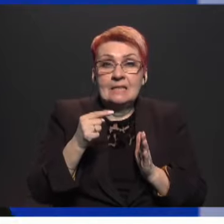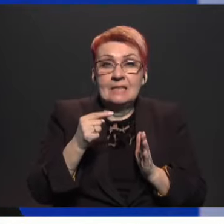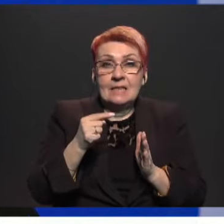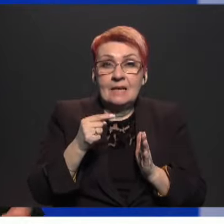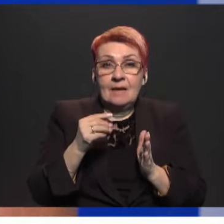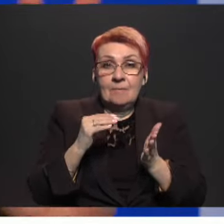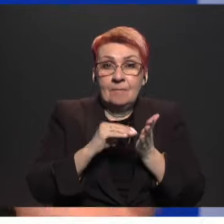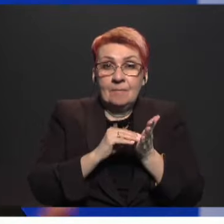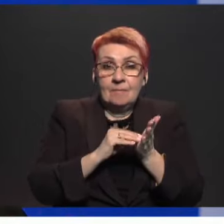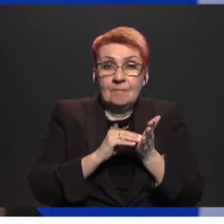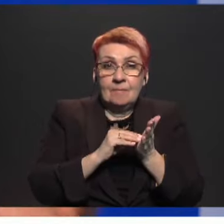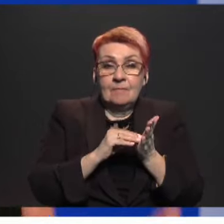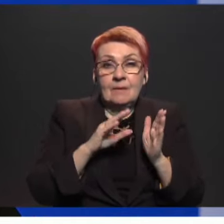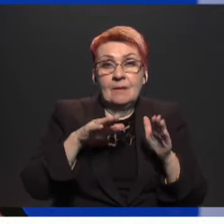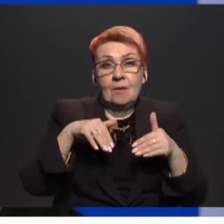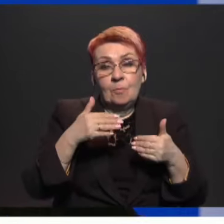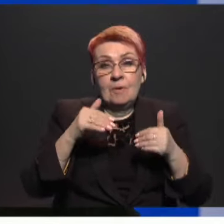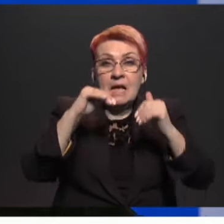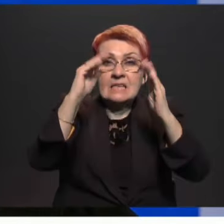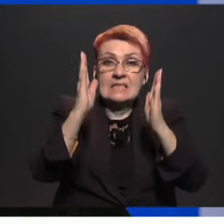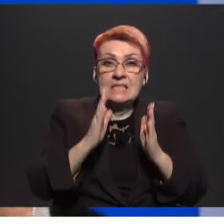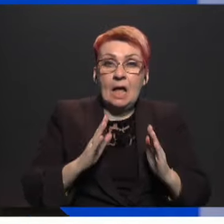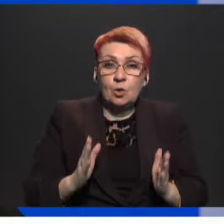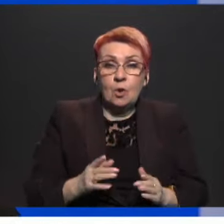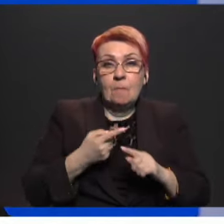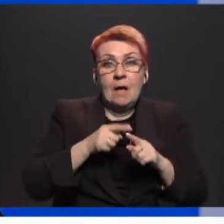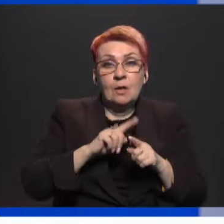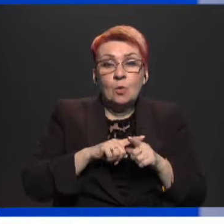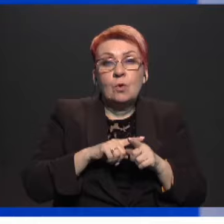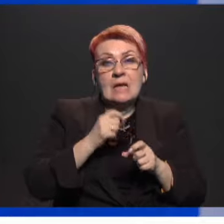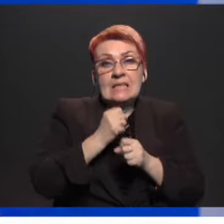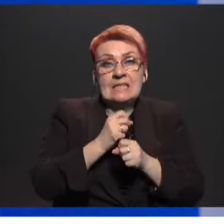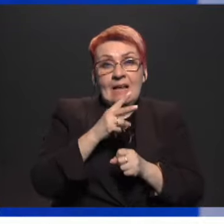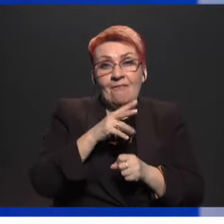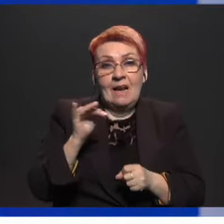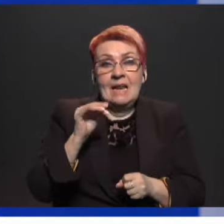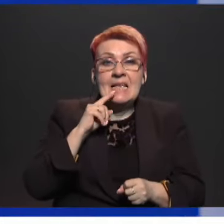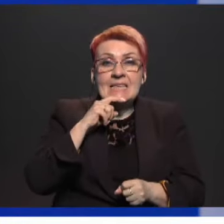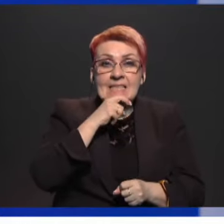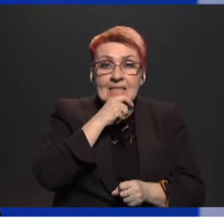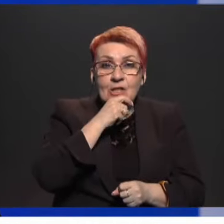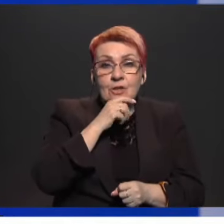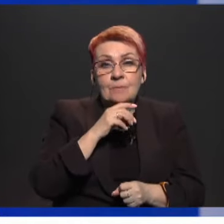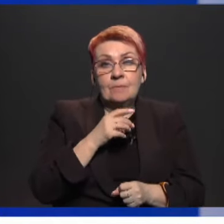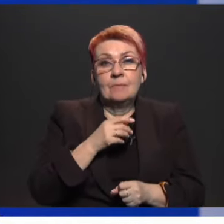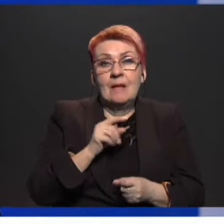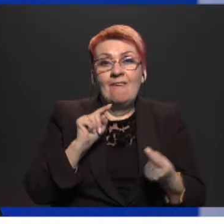обращенная к тем статуям и образам, которые создавали язычники, вот, вопреки повелению